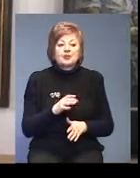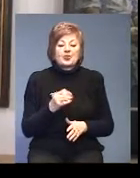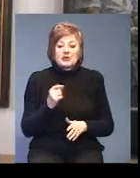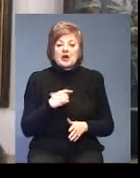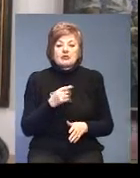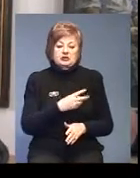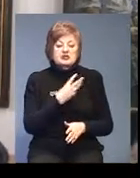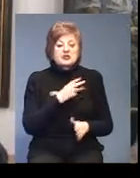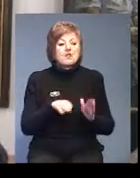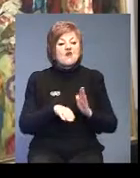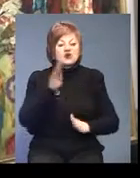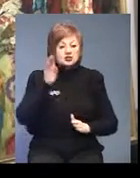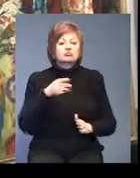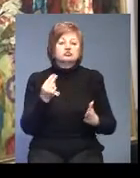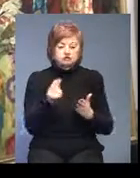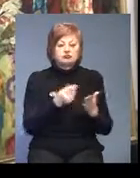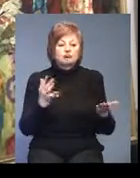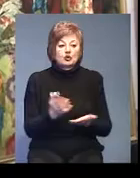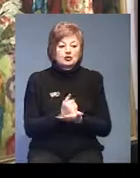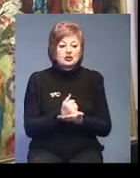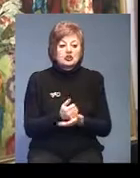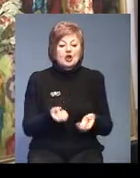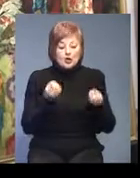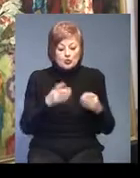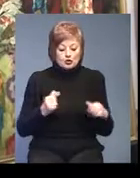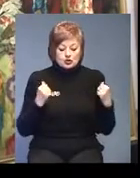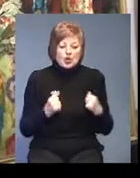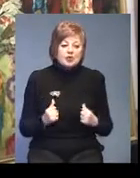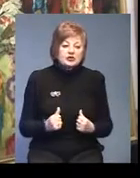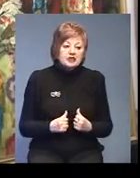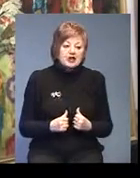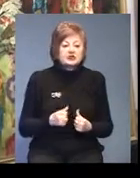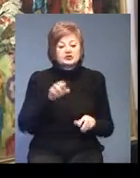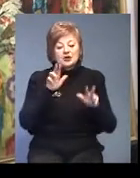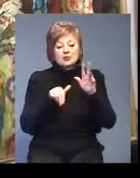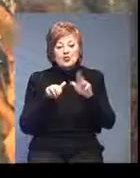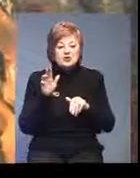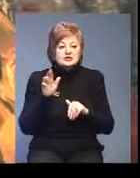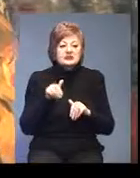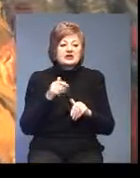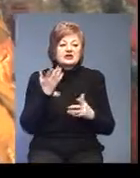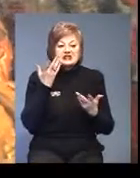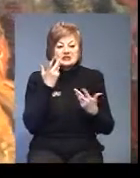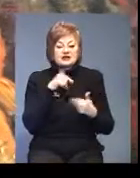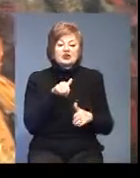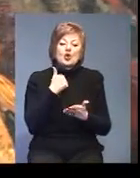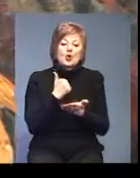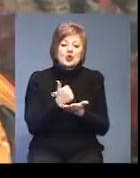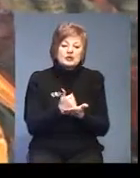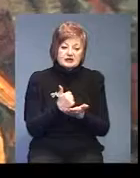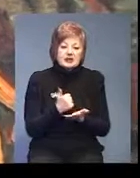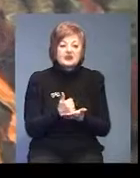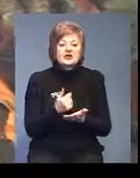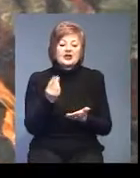завищеному, і пішло воно. Густий колір, тривожна пластика мазків, полум'яні та сяючі тони – основні стилістичні